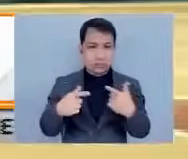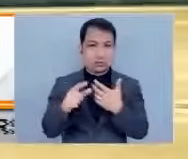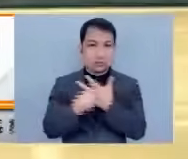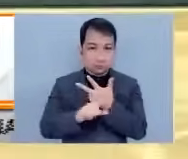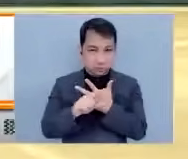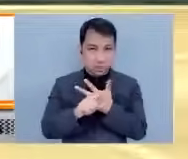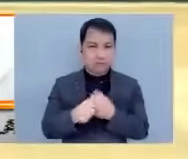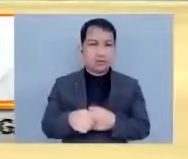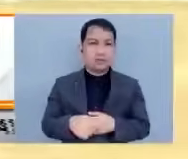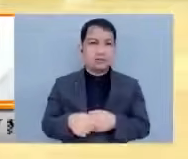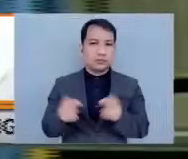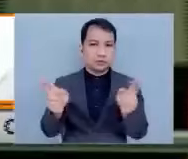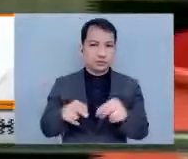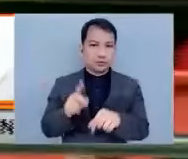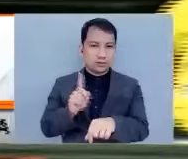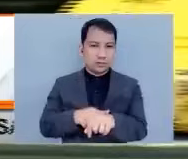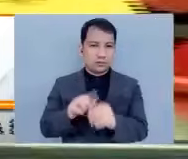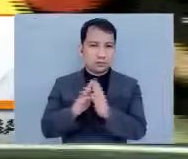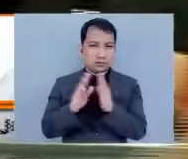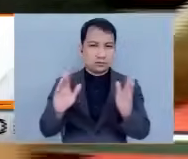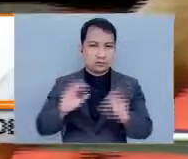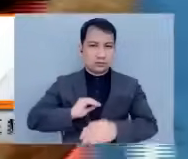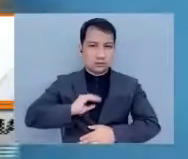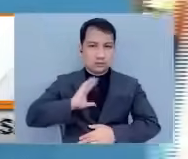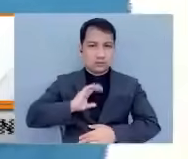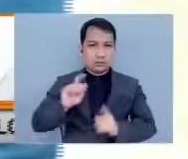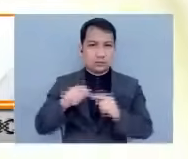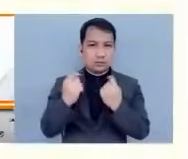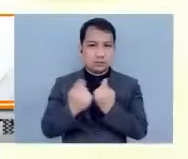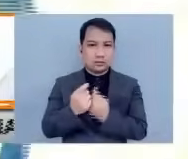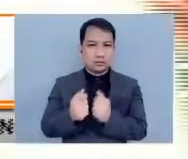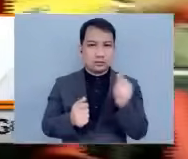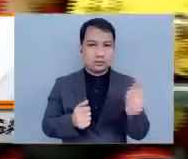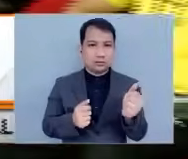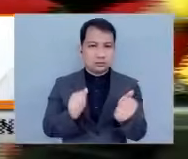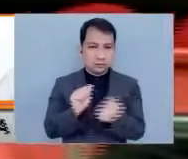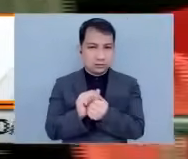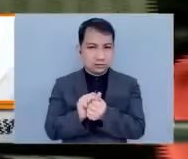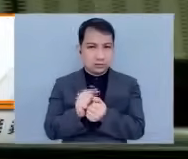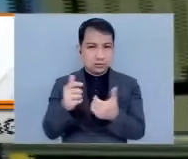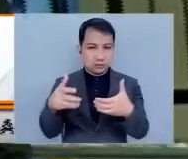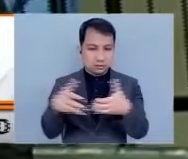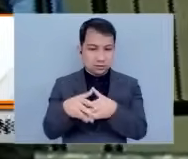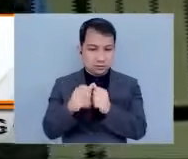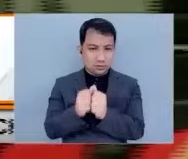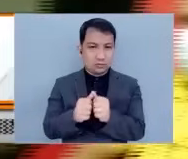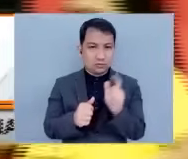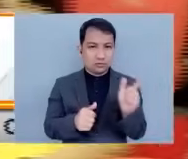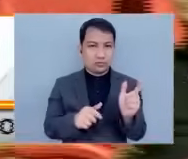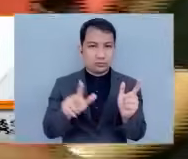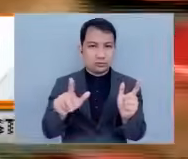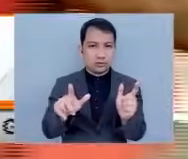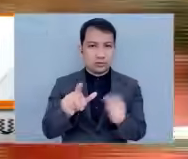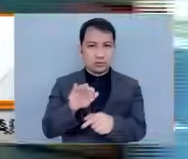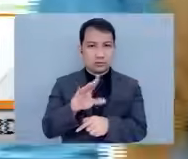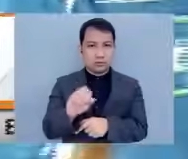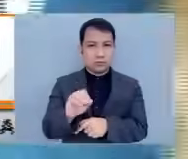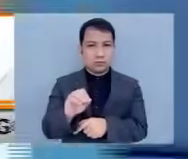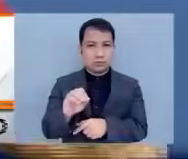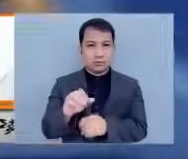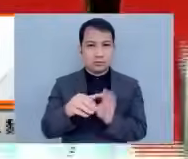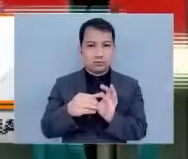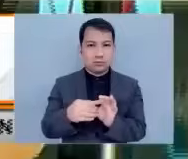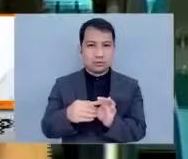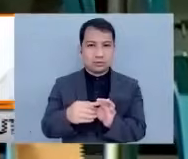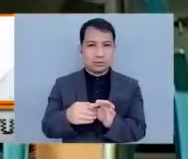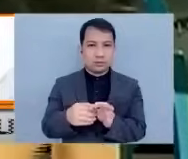magkasama, malaki ang kumpiyansa ng Kobanan, lalo't sumabak na rin ang iba sa kanila sa 2023 FIBA World Cup. Hindi naman